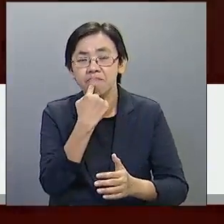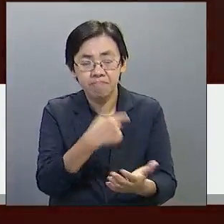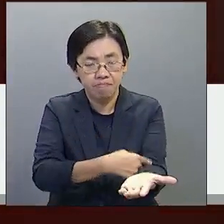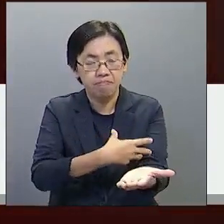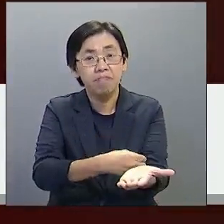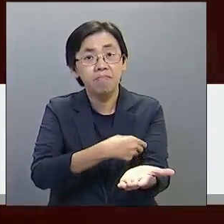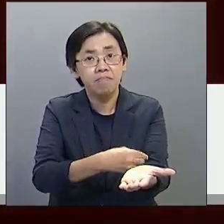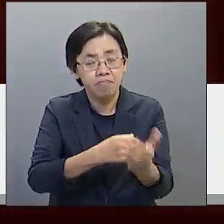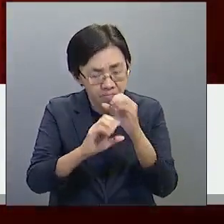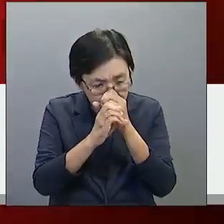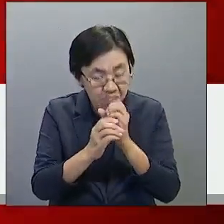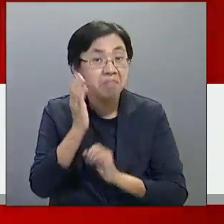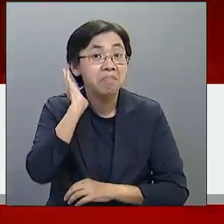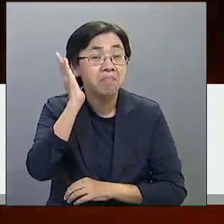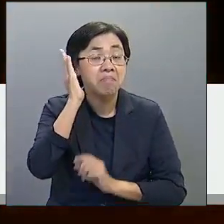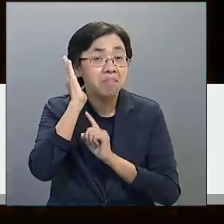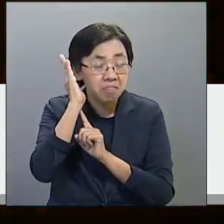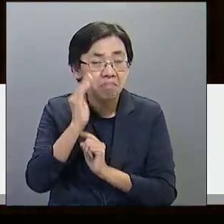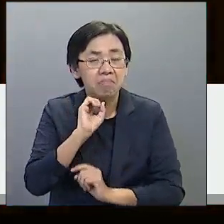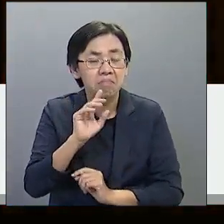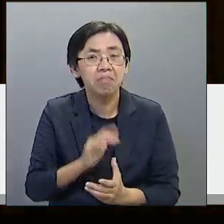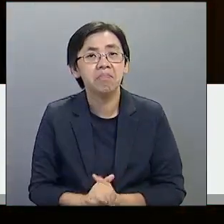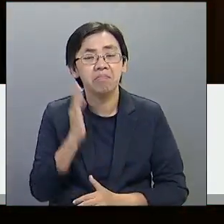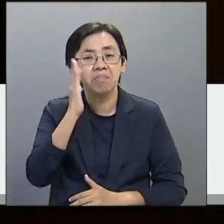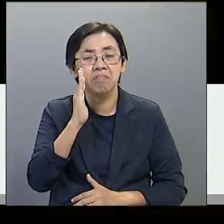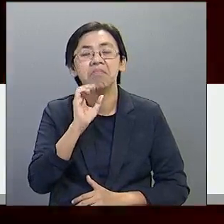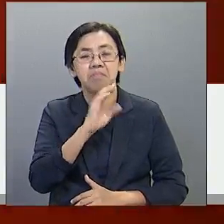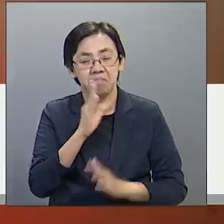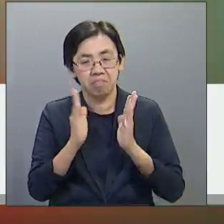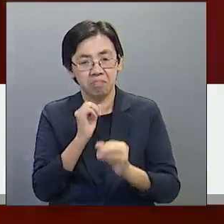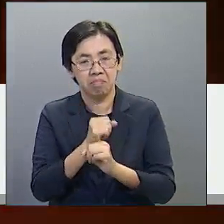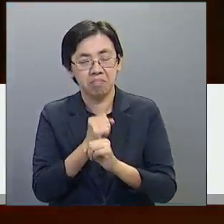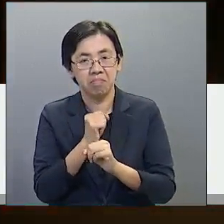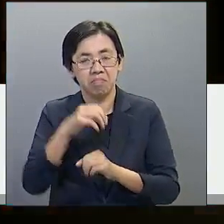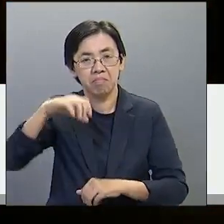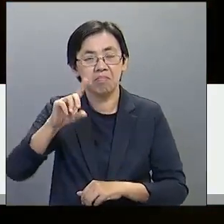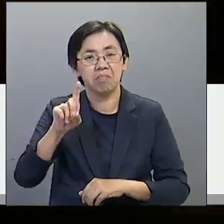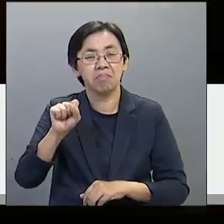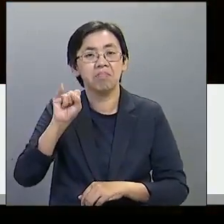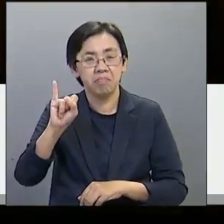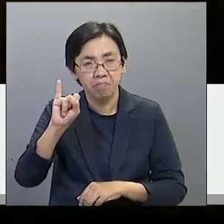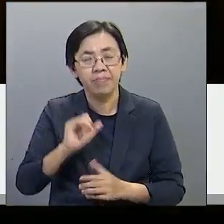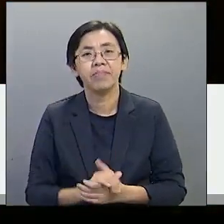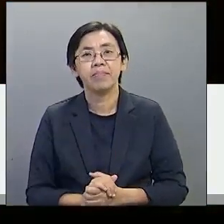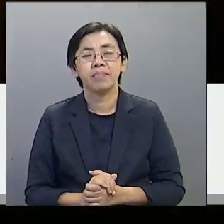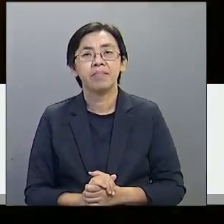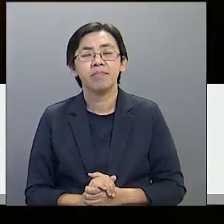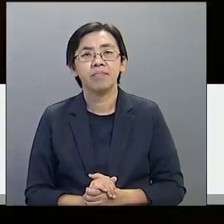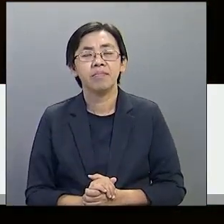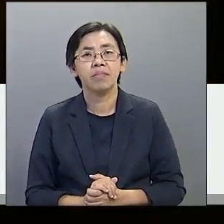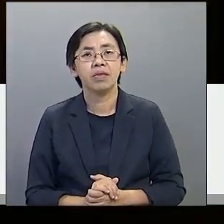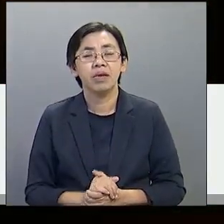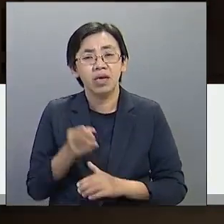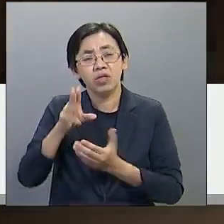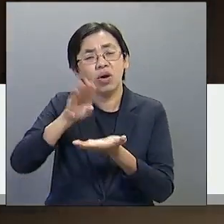าดพิงว่าชายคนดังกล่าวอ้างตัวว่าเป็นเจ้าหน้าที่สังกัดกรมสอบสวนคดีพิเศษโดยช่วงเวลาที่บันทึกภ